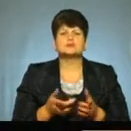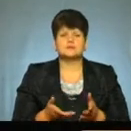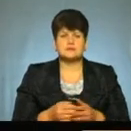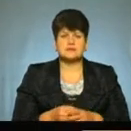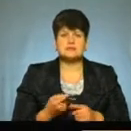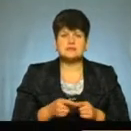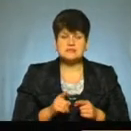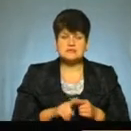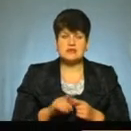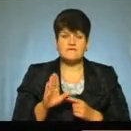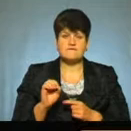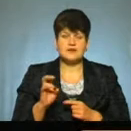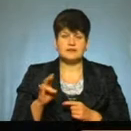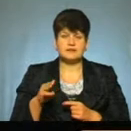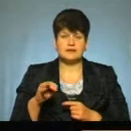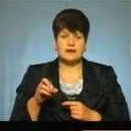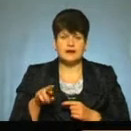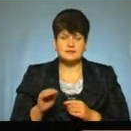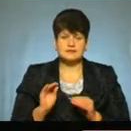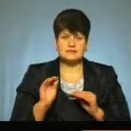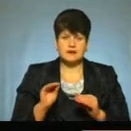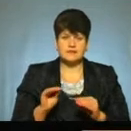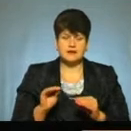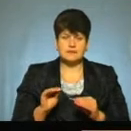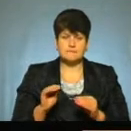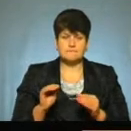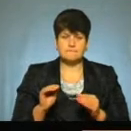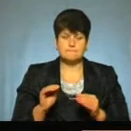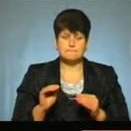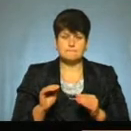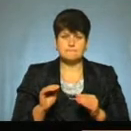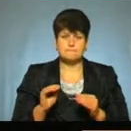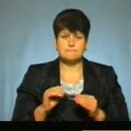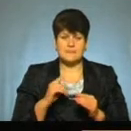Тобто вентиляційному каналі встановлюють такий прилад, який від,